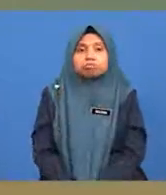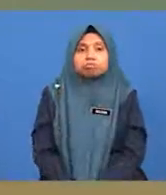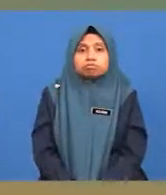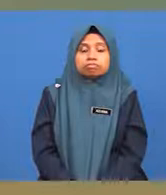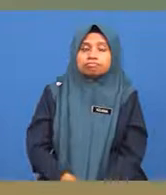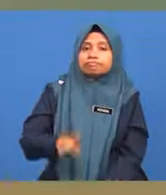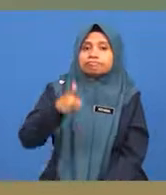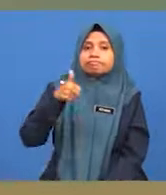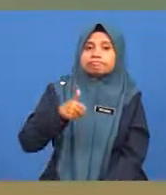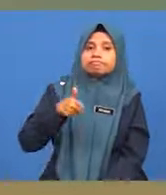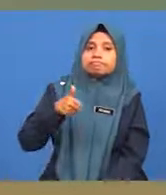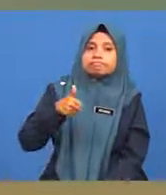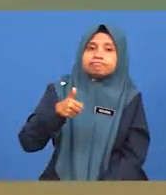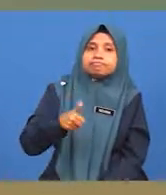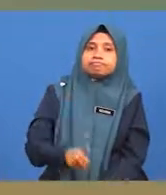Bagus.